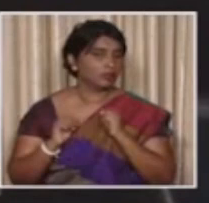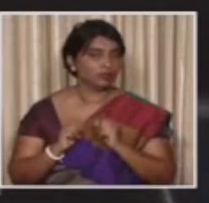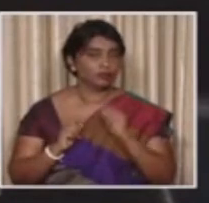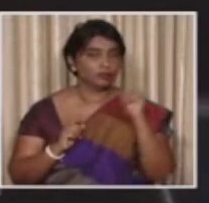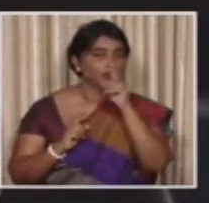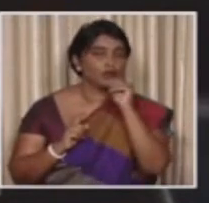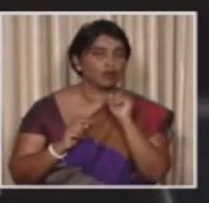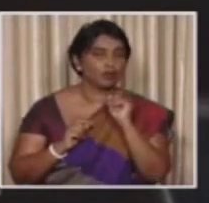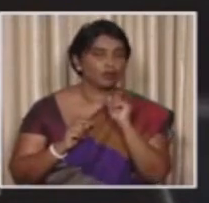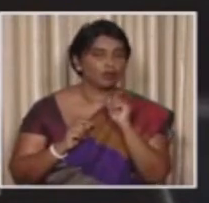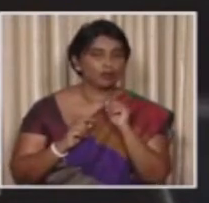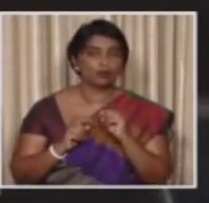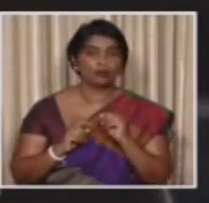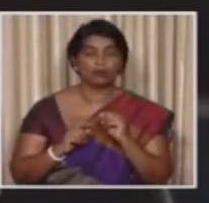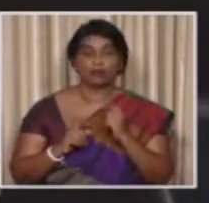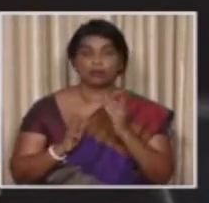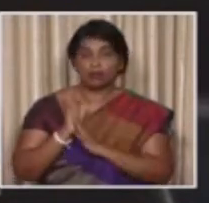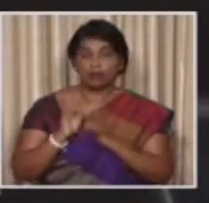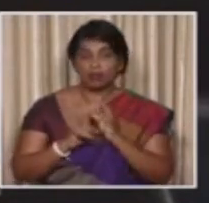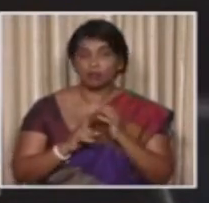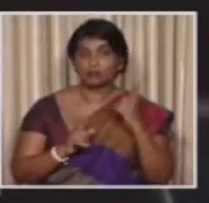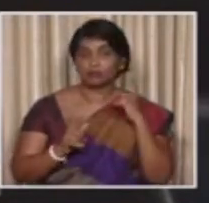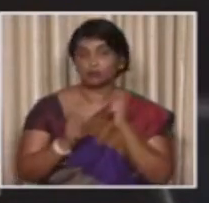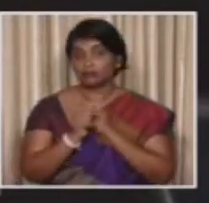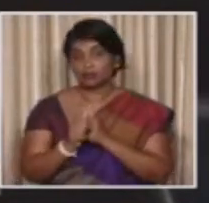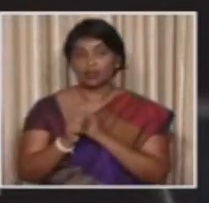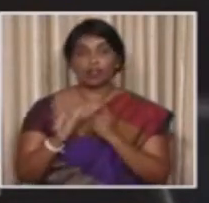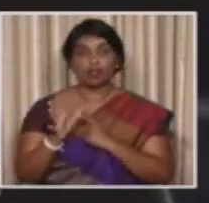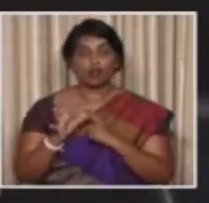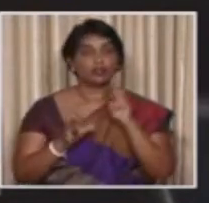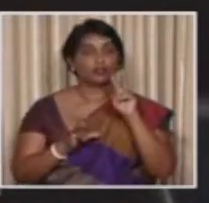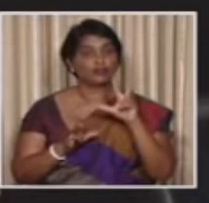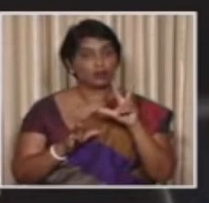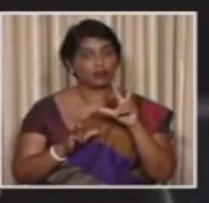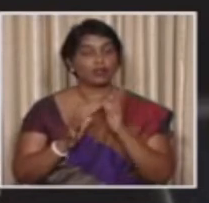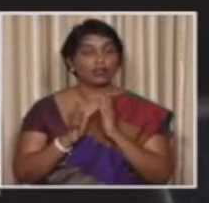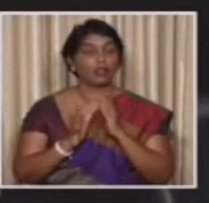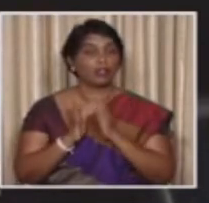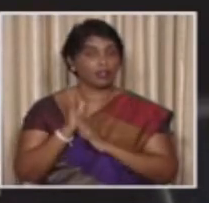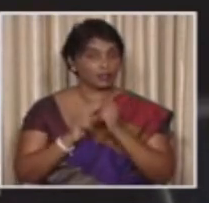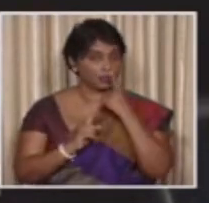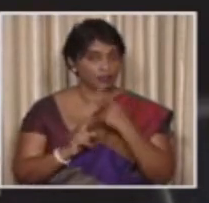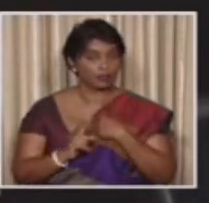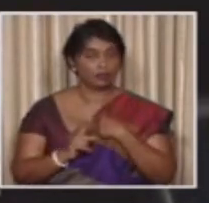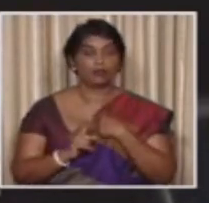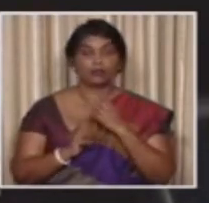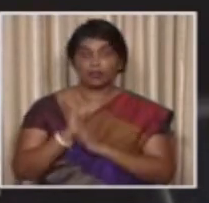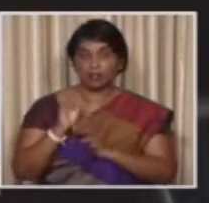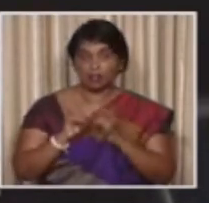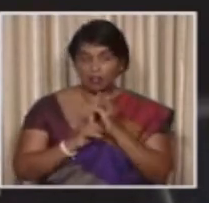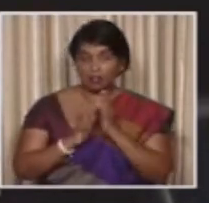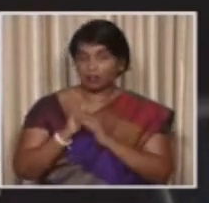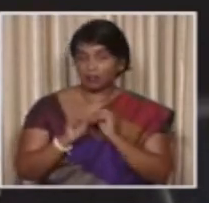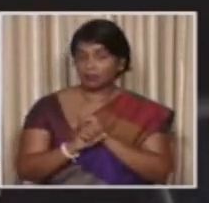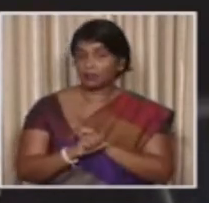පළවෙනි අසාධාරණේ ප්‍රභු ආරක්ෂකයන් විදියට අගෝස්තු මාසේ 28 වෙනිදාත් ඇමතුමා කිව්වා මහජන නියෝජිතයන්